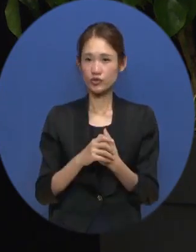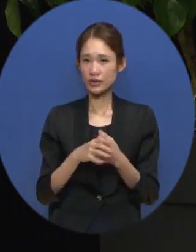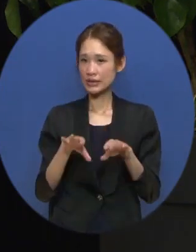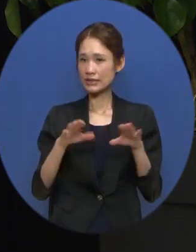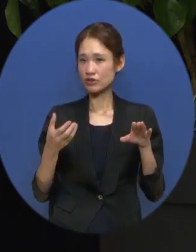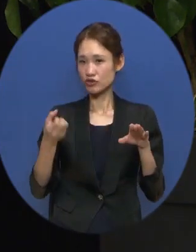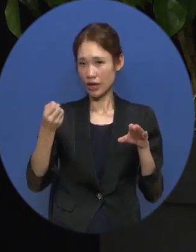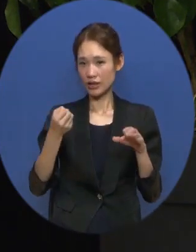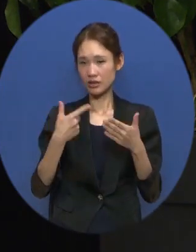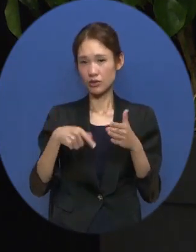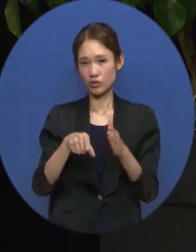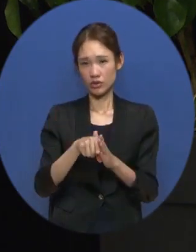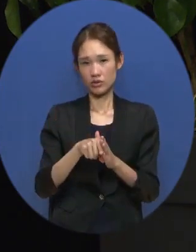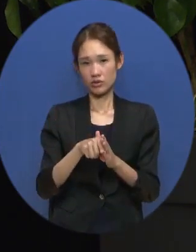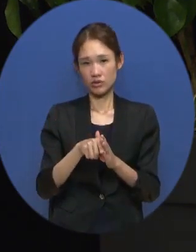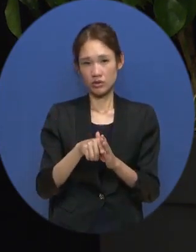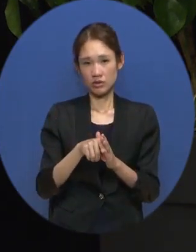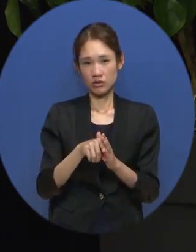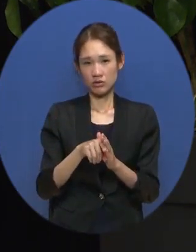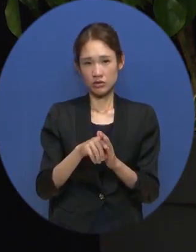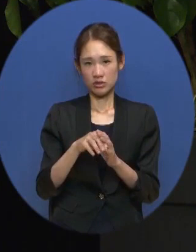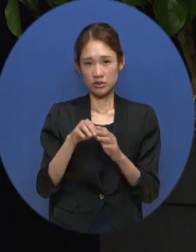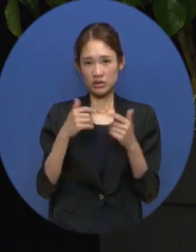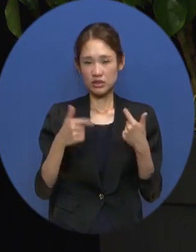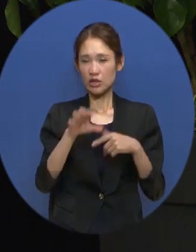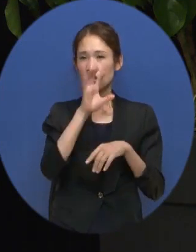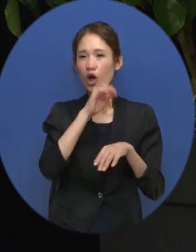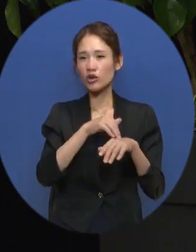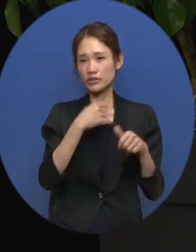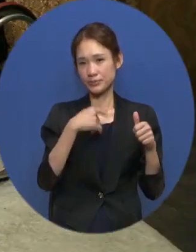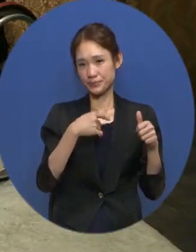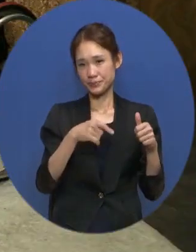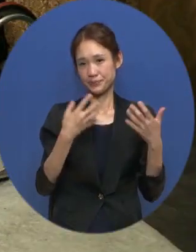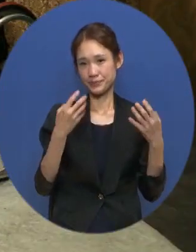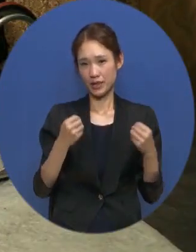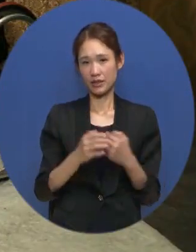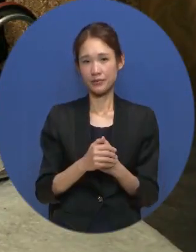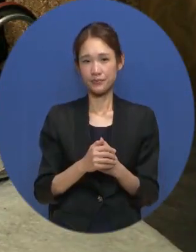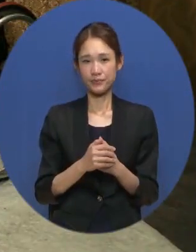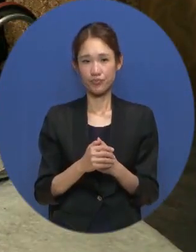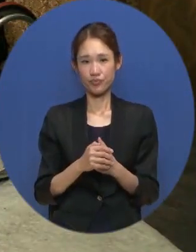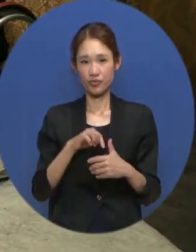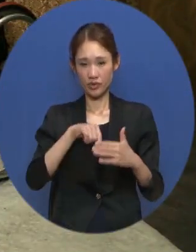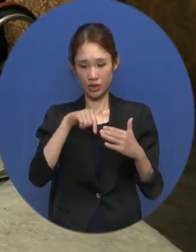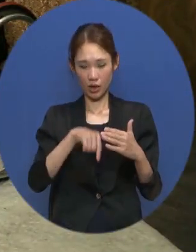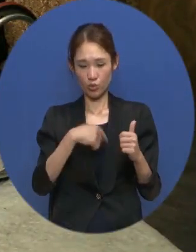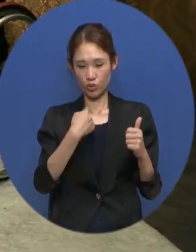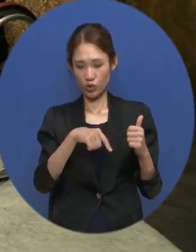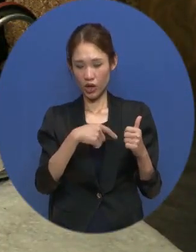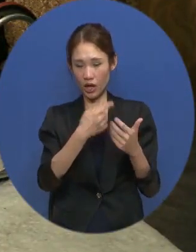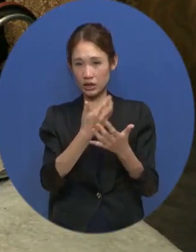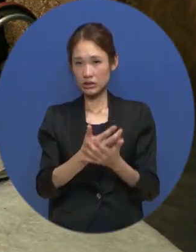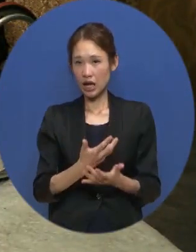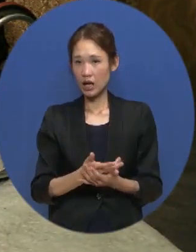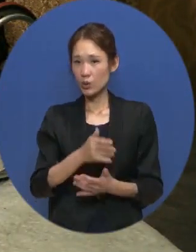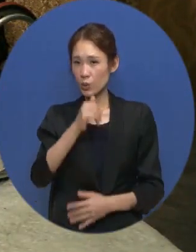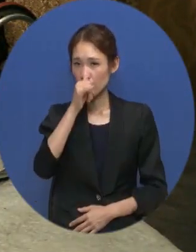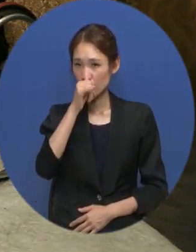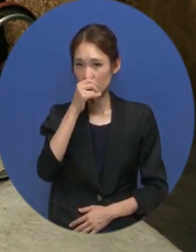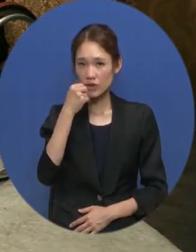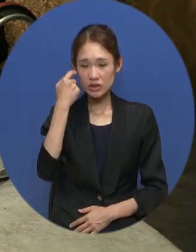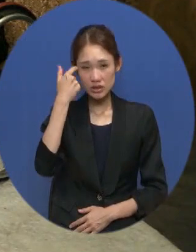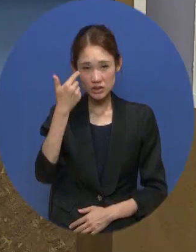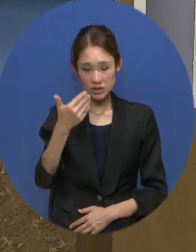기준을 유지하도록 그런 부분을 트레이닝을 많이 하고 있습니다. 아, 예. 그렇다면 이제 내부 교육 자료가 있나요? 아니면 뭐